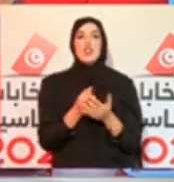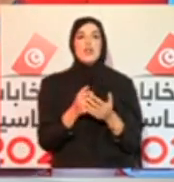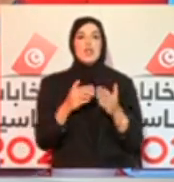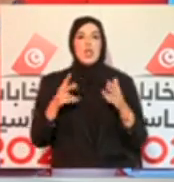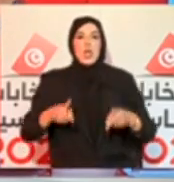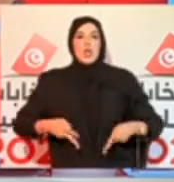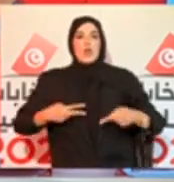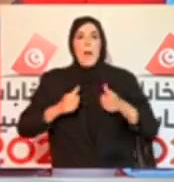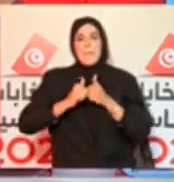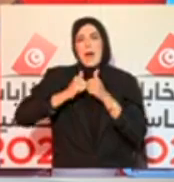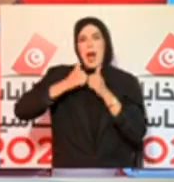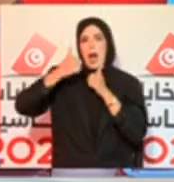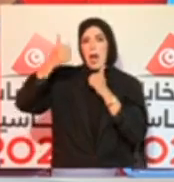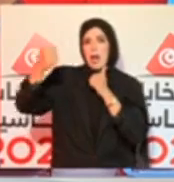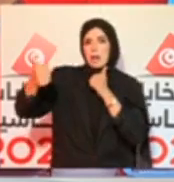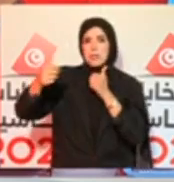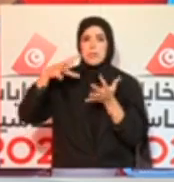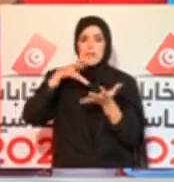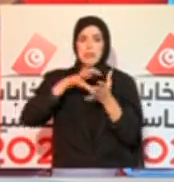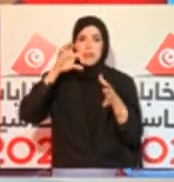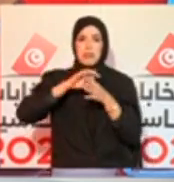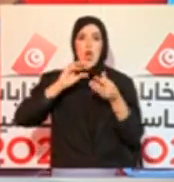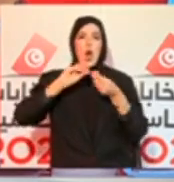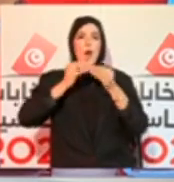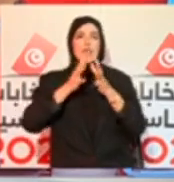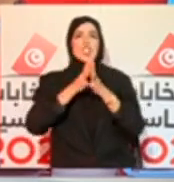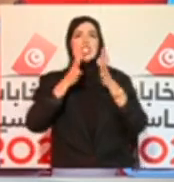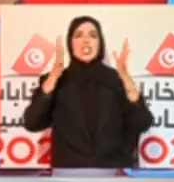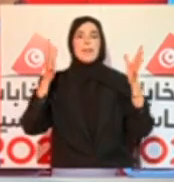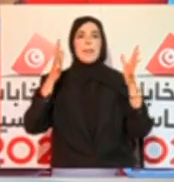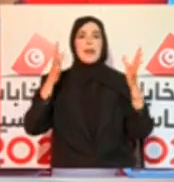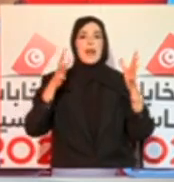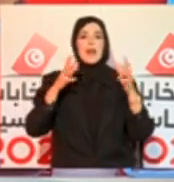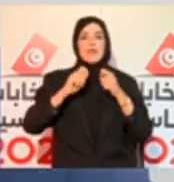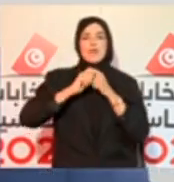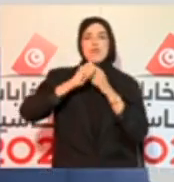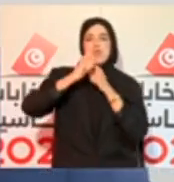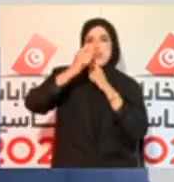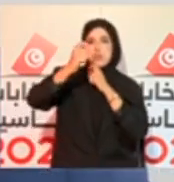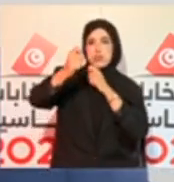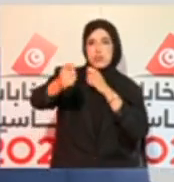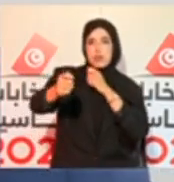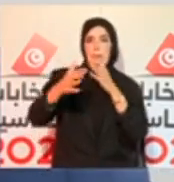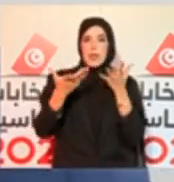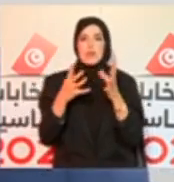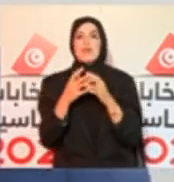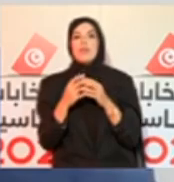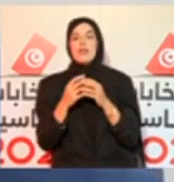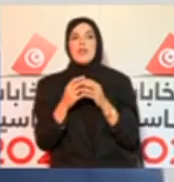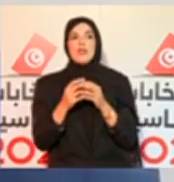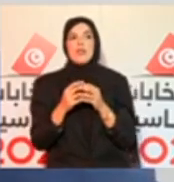بعد ياسر اكبر اشكال في الامريكتين ان المسافات الطويله ياسر مع